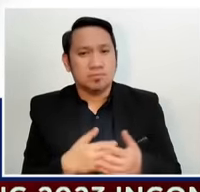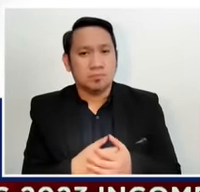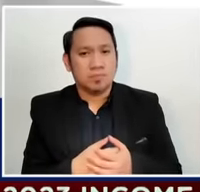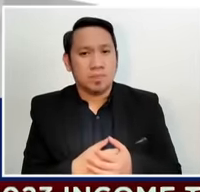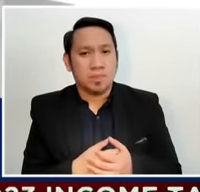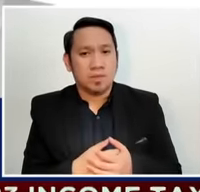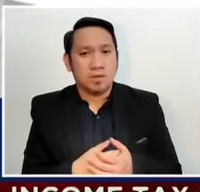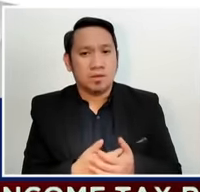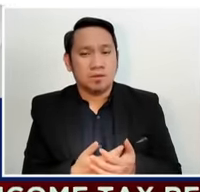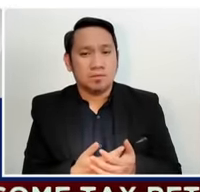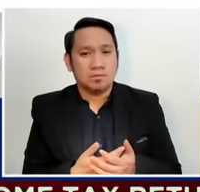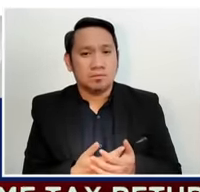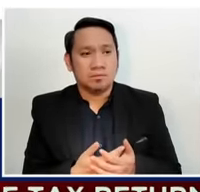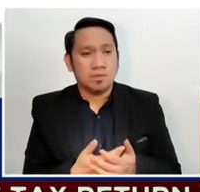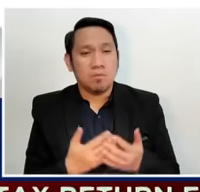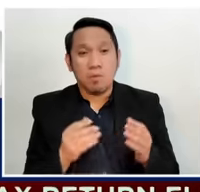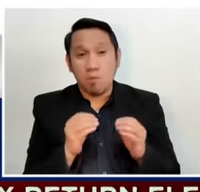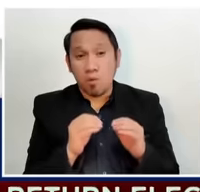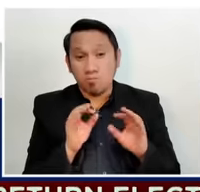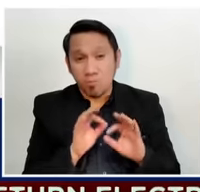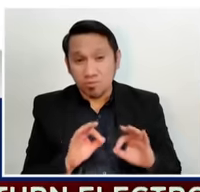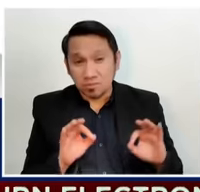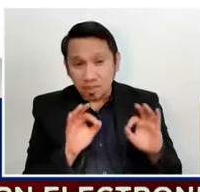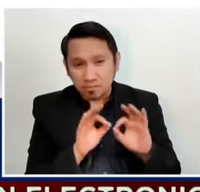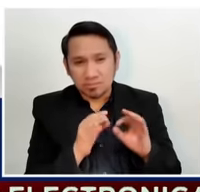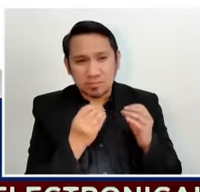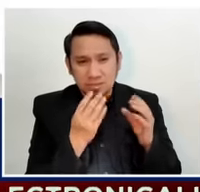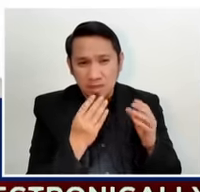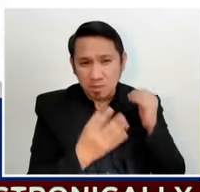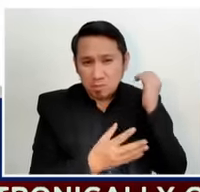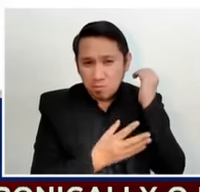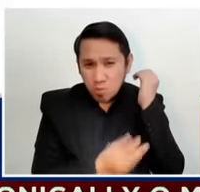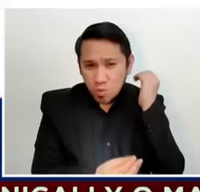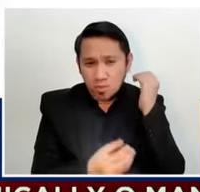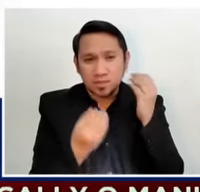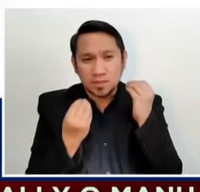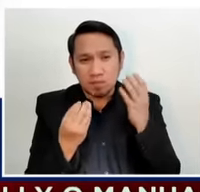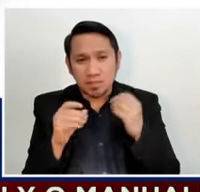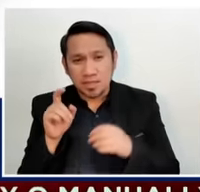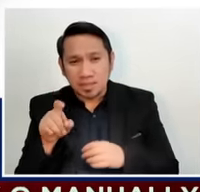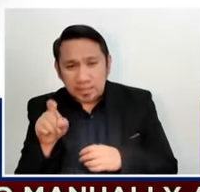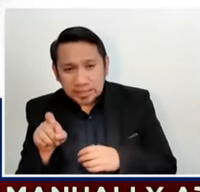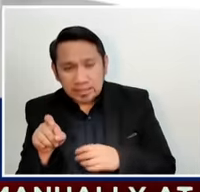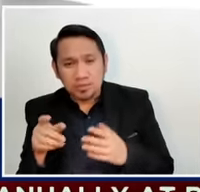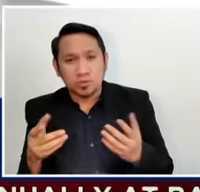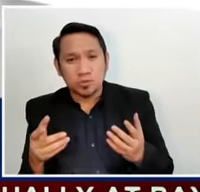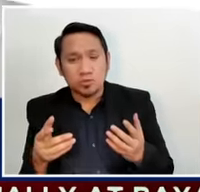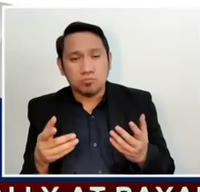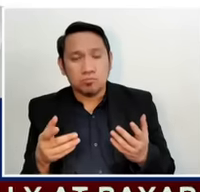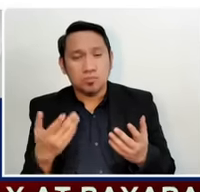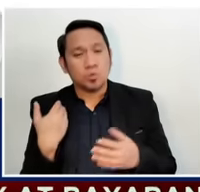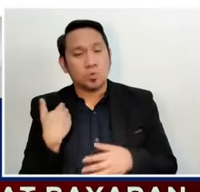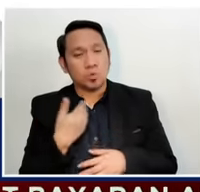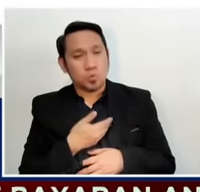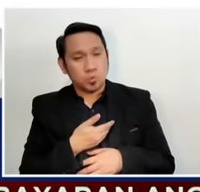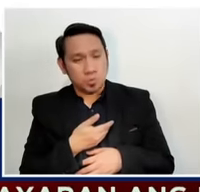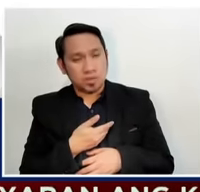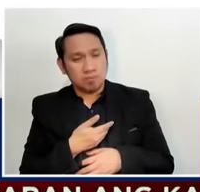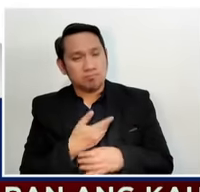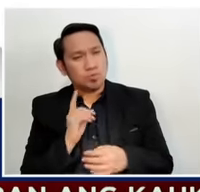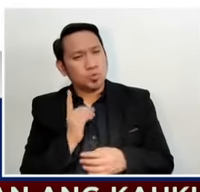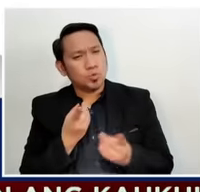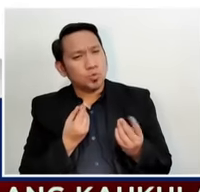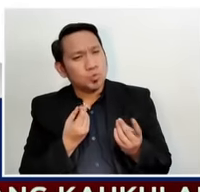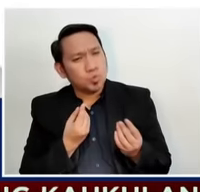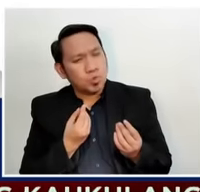Now more than ever, maraming naghihirap, maraming nangangailangan. So, it remains to be an invitation to us